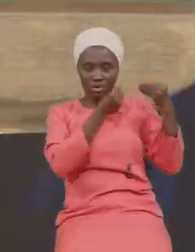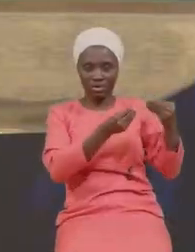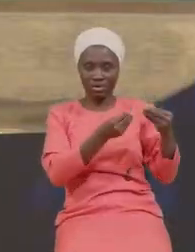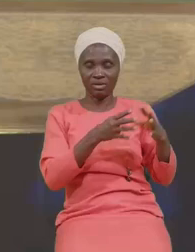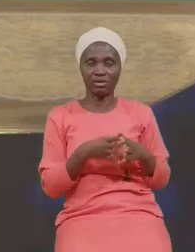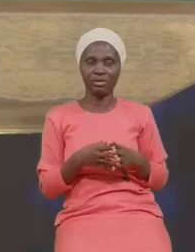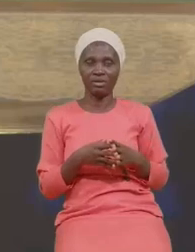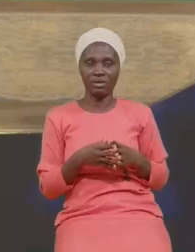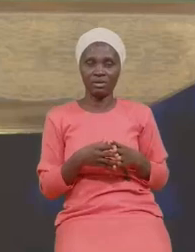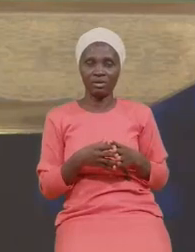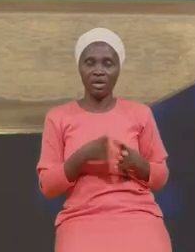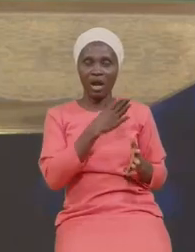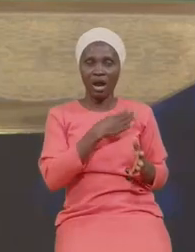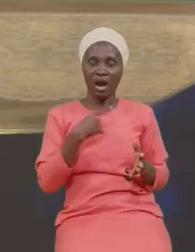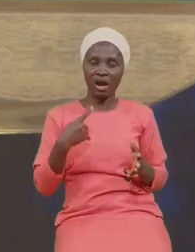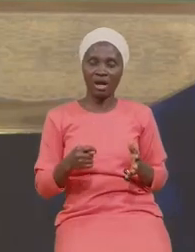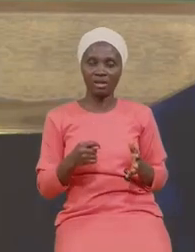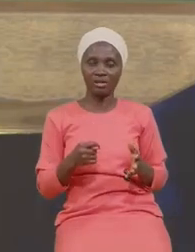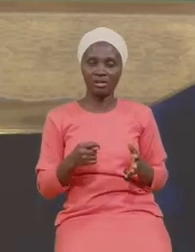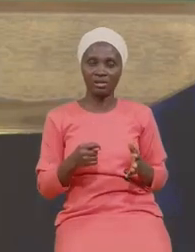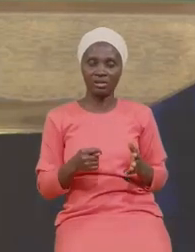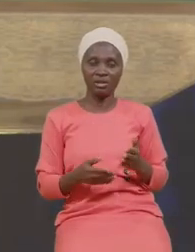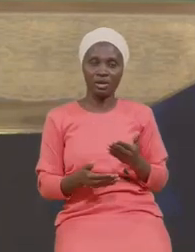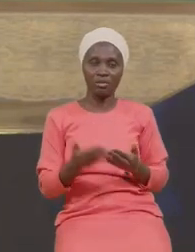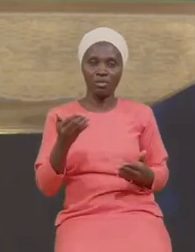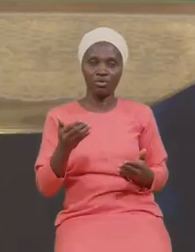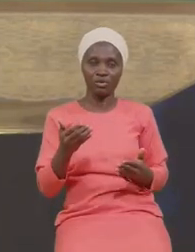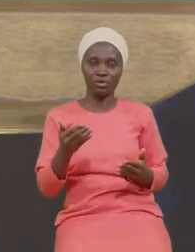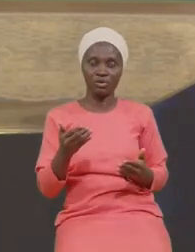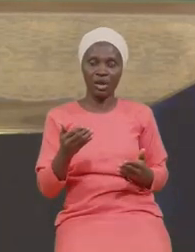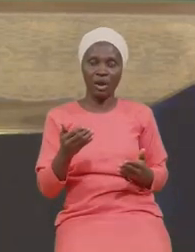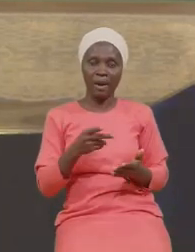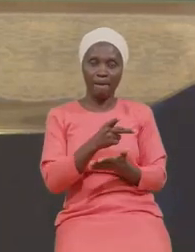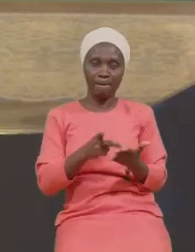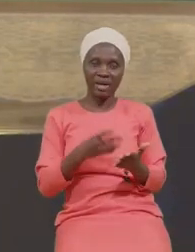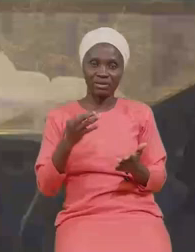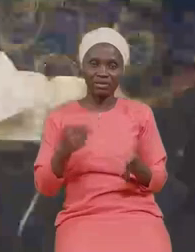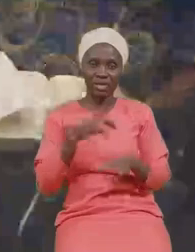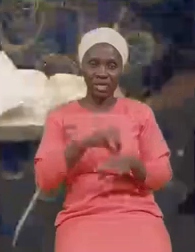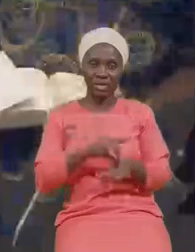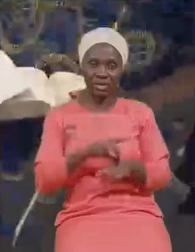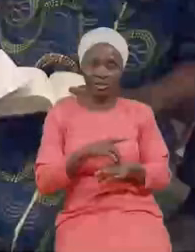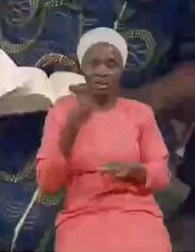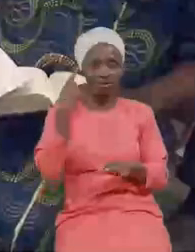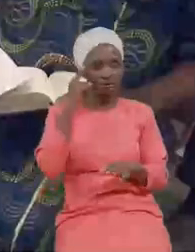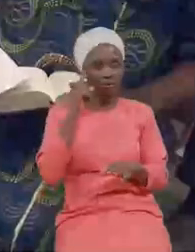les extrémités de la terre pour possession